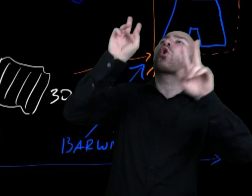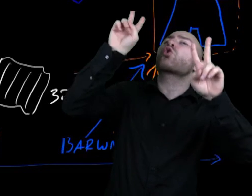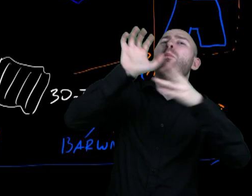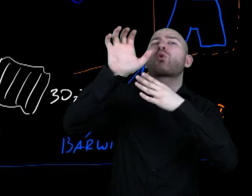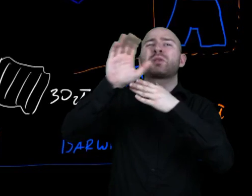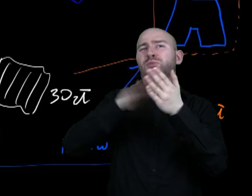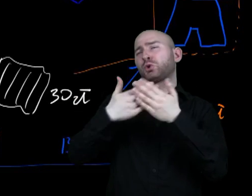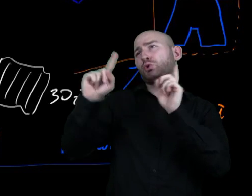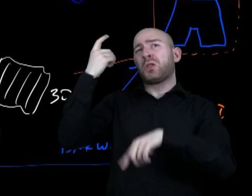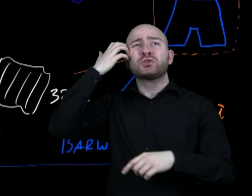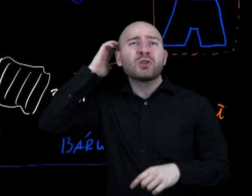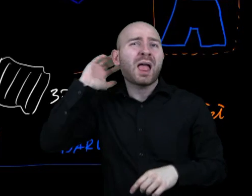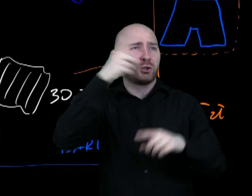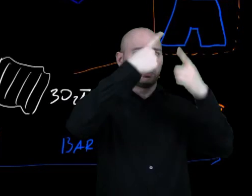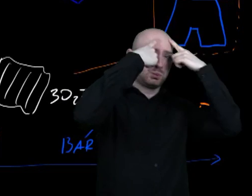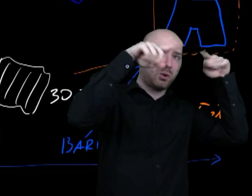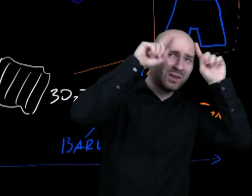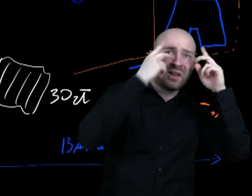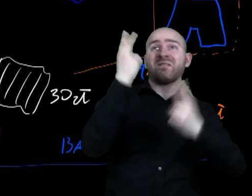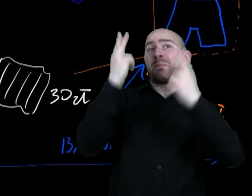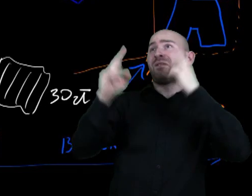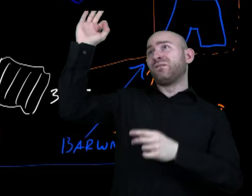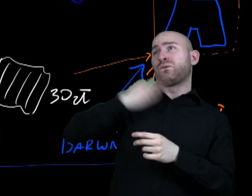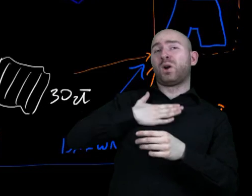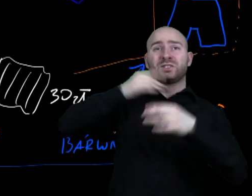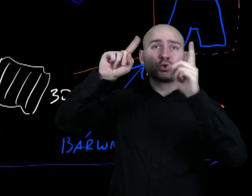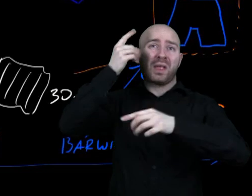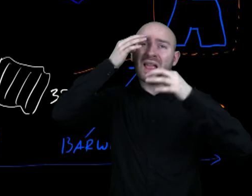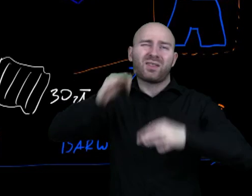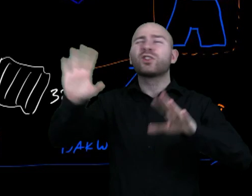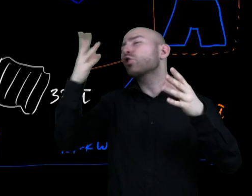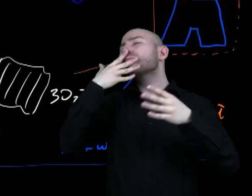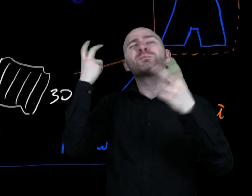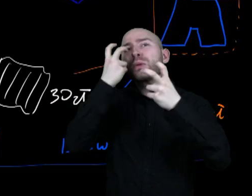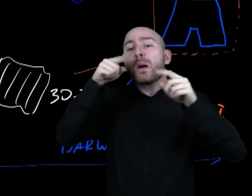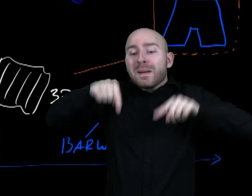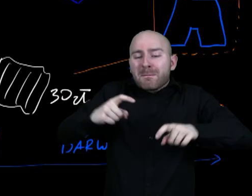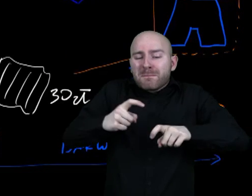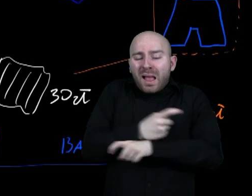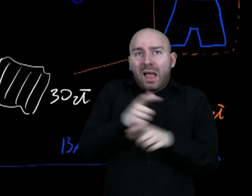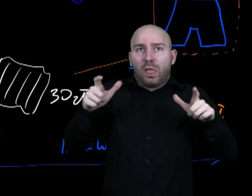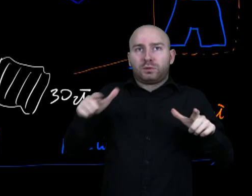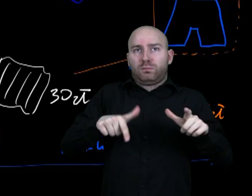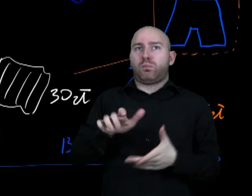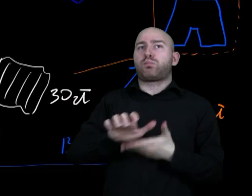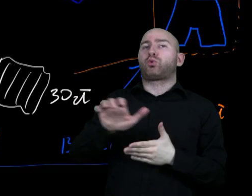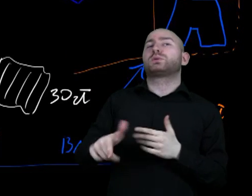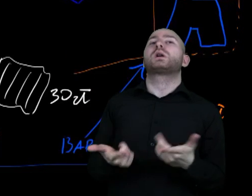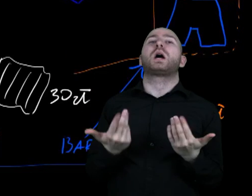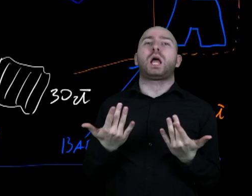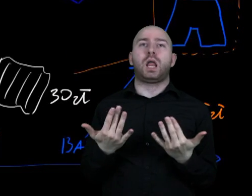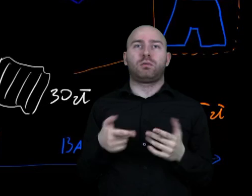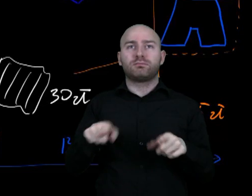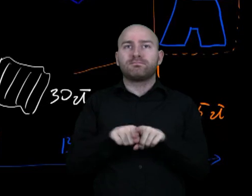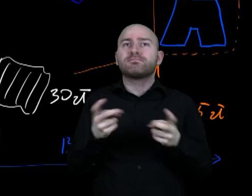Słowacji, albo fabryka należąca do Chińczyków. Ale jeśli to coś zostało wytworzone w granicach Polski, to wlicza się w